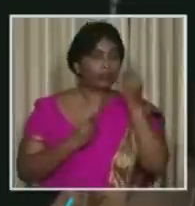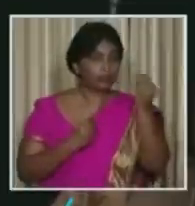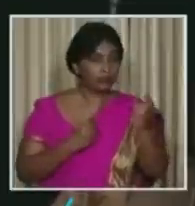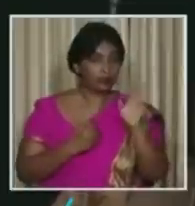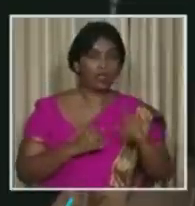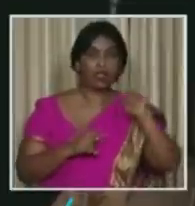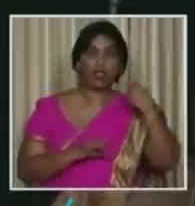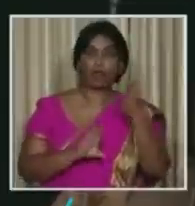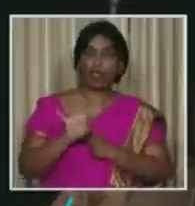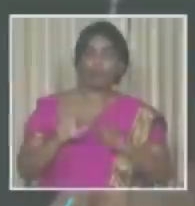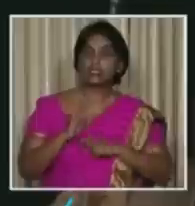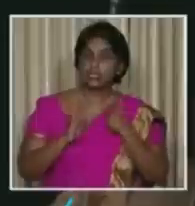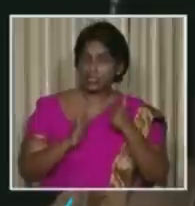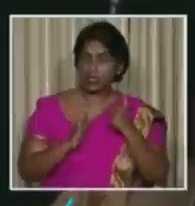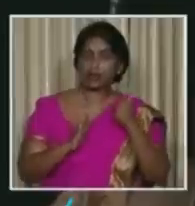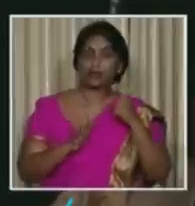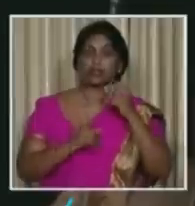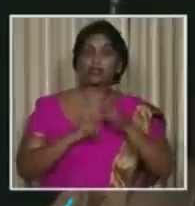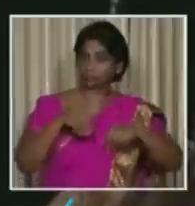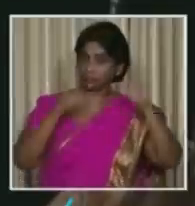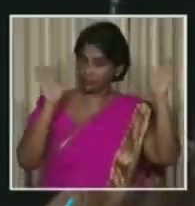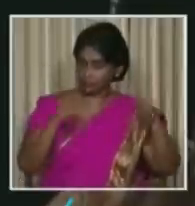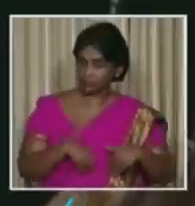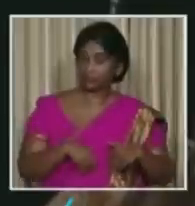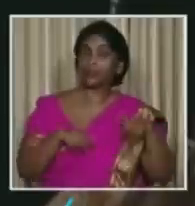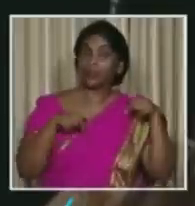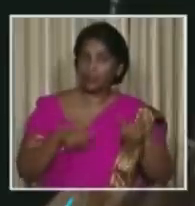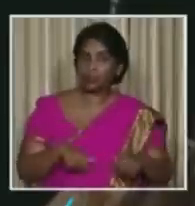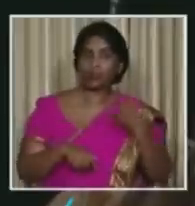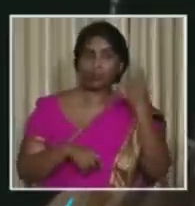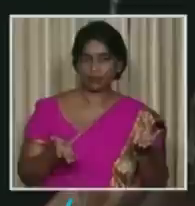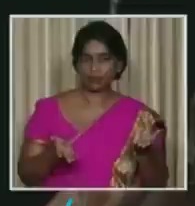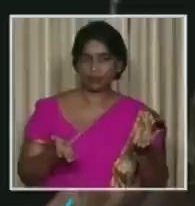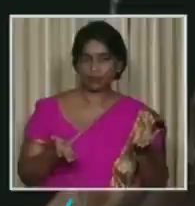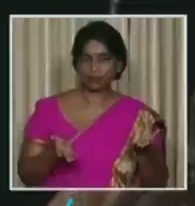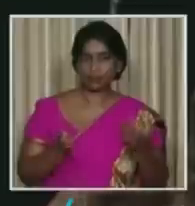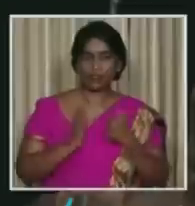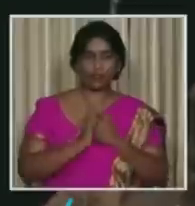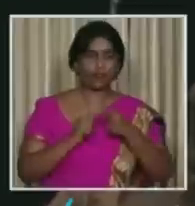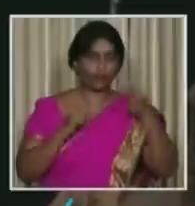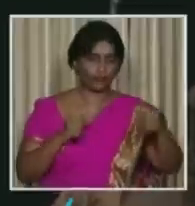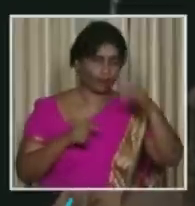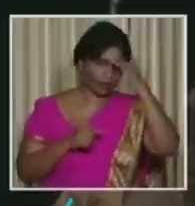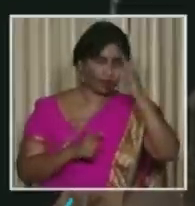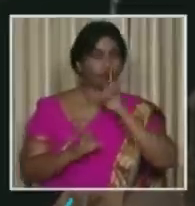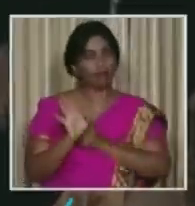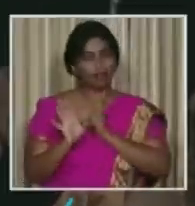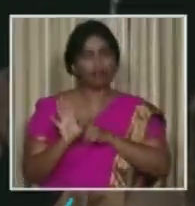නිසා ලබන අවුරුද්දේ ජනවාරි මාසයේ ජනාධිපති මැතිවරණයක් දෙන්න. දැනටත් 4 දිනක් රෙඩි වෙලා ඉන්නවානේ. ගරු විපක්ෂ නායකතුමා නිතරම